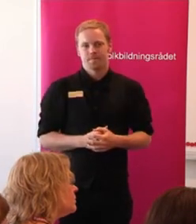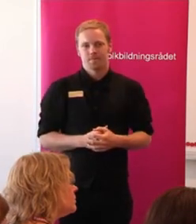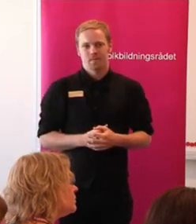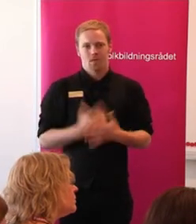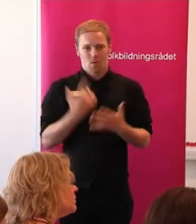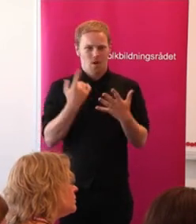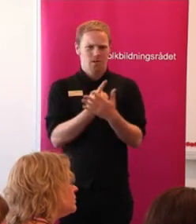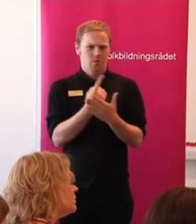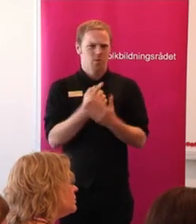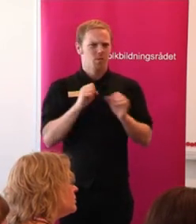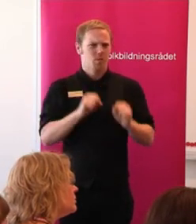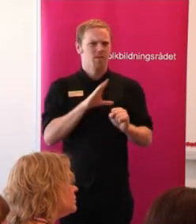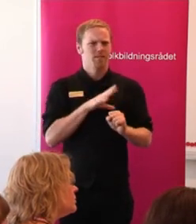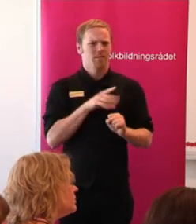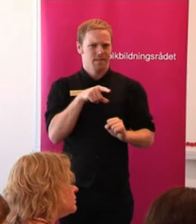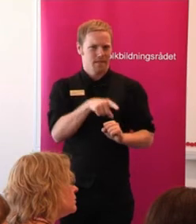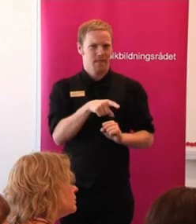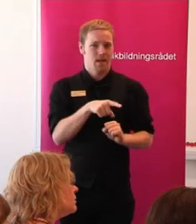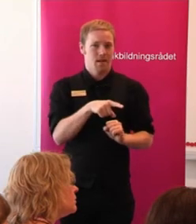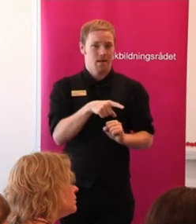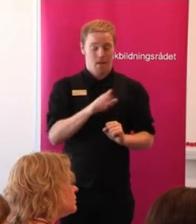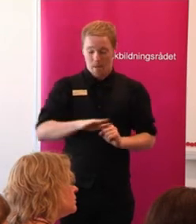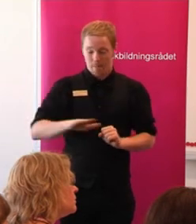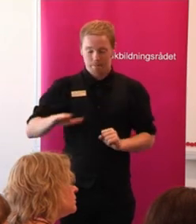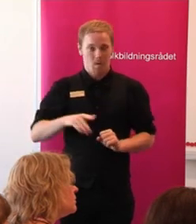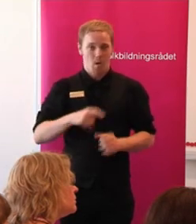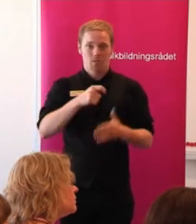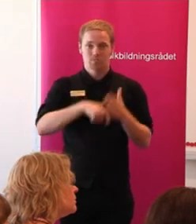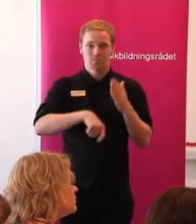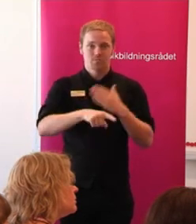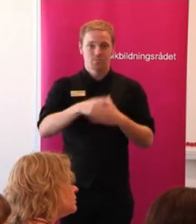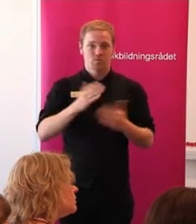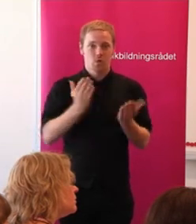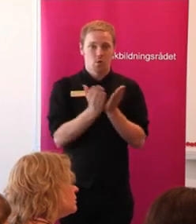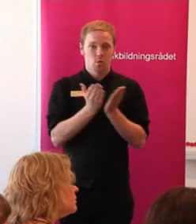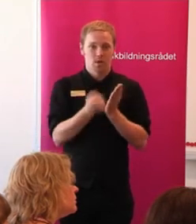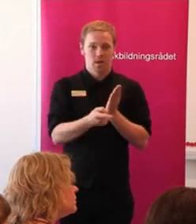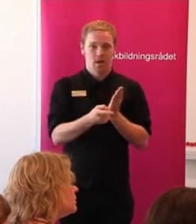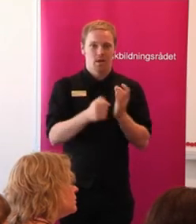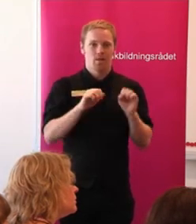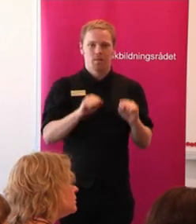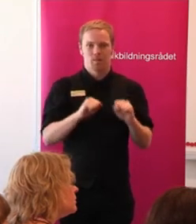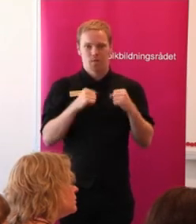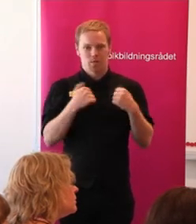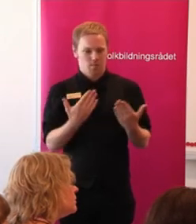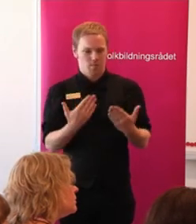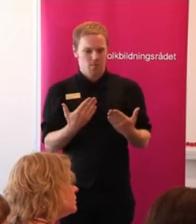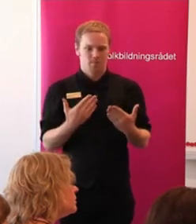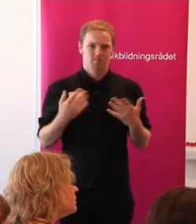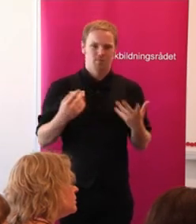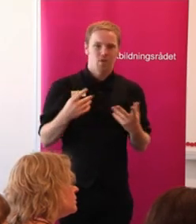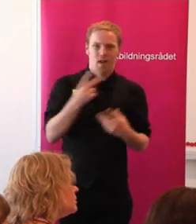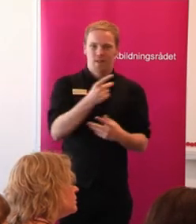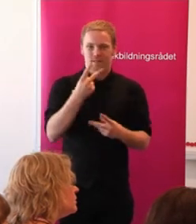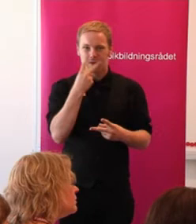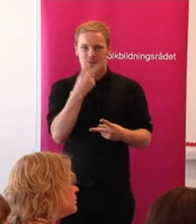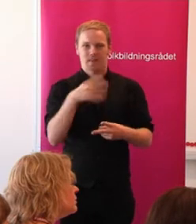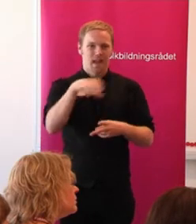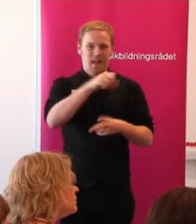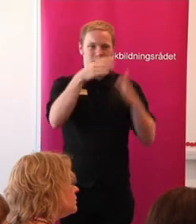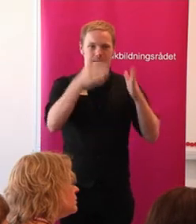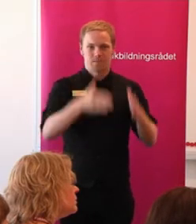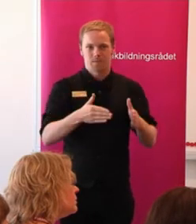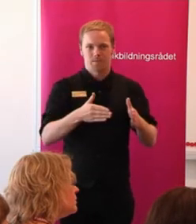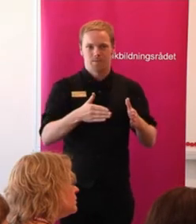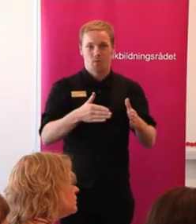ju finnas där våra barn börjar i skolan och där de blir sedda för den de är. Och sen så blir det kompletteringar längre fram. Om man